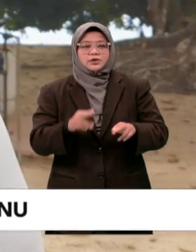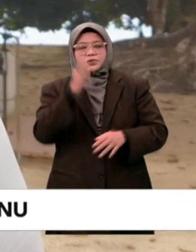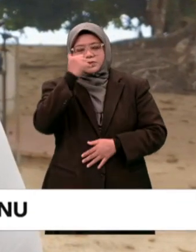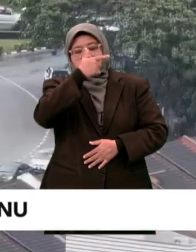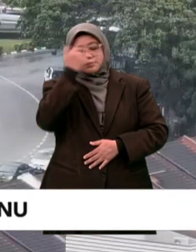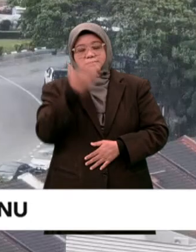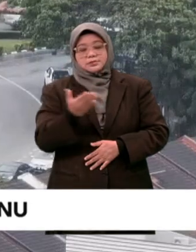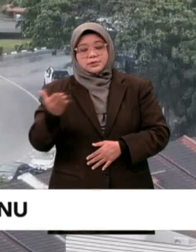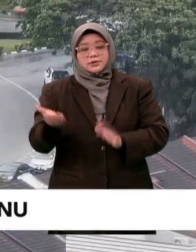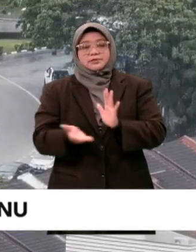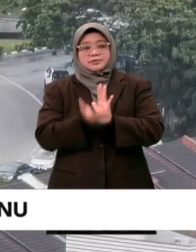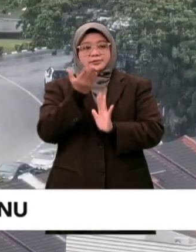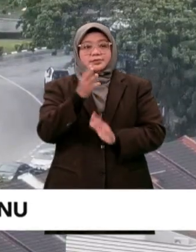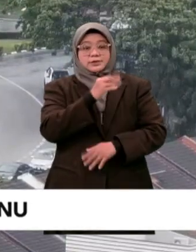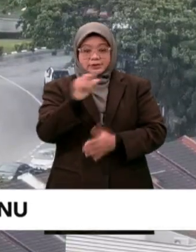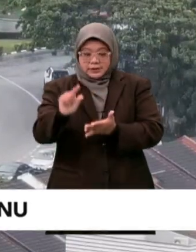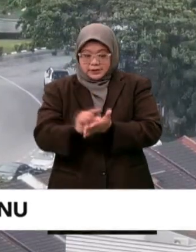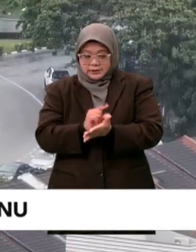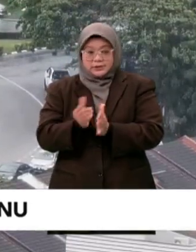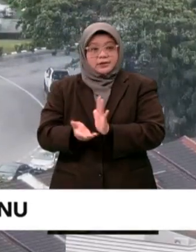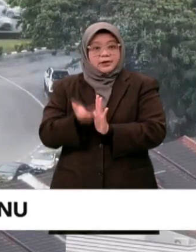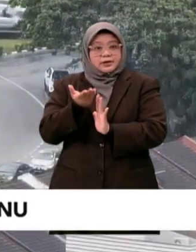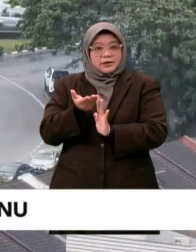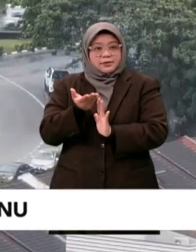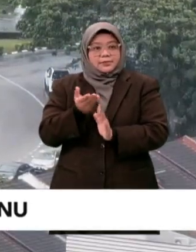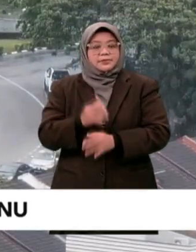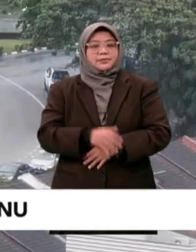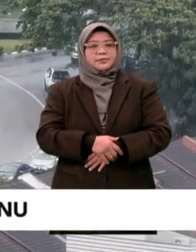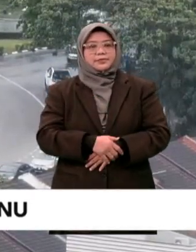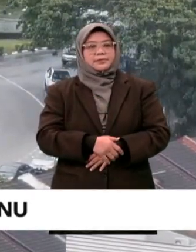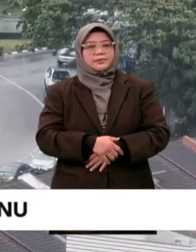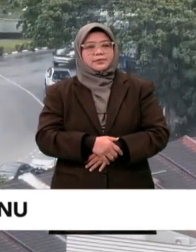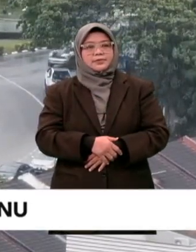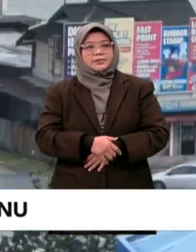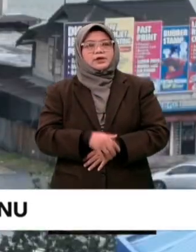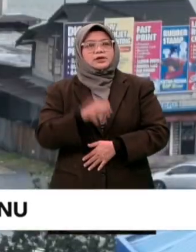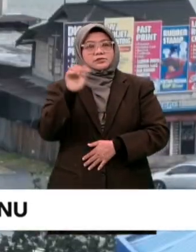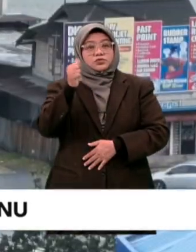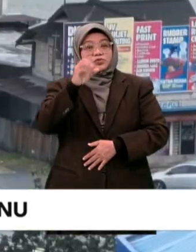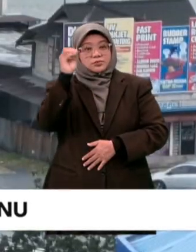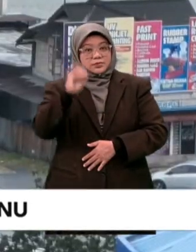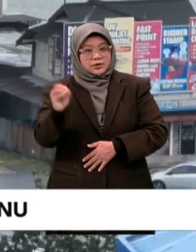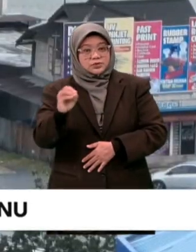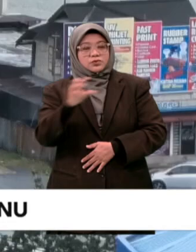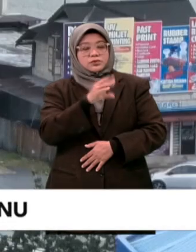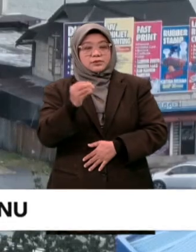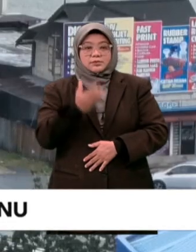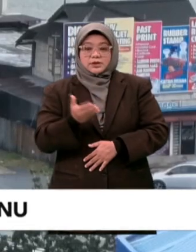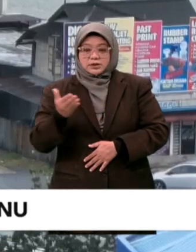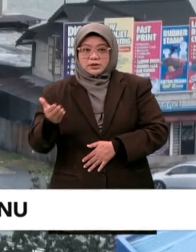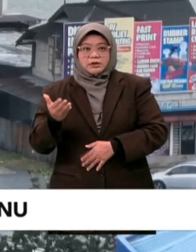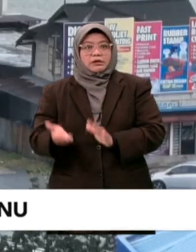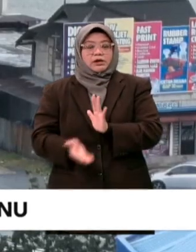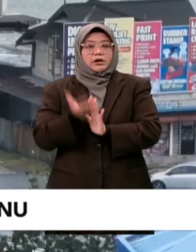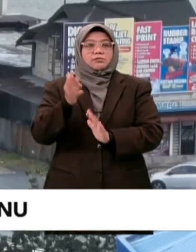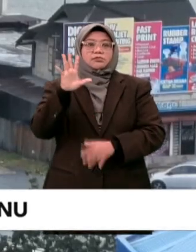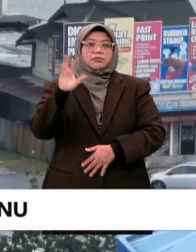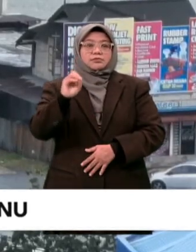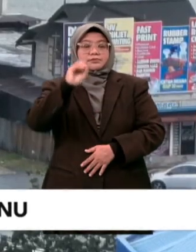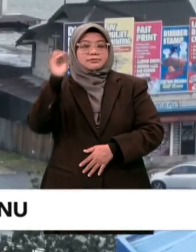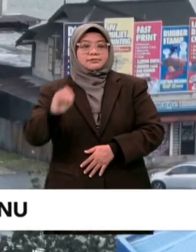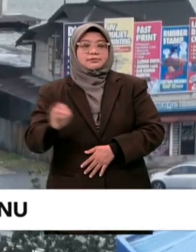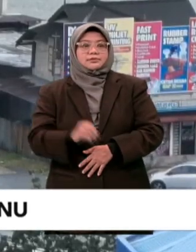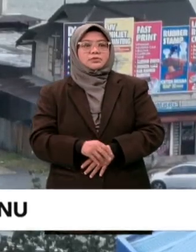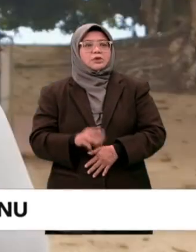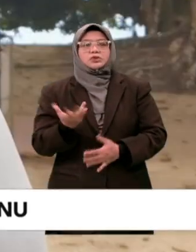Sebab barang semua udah naik Kalau gaji naik sikit naik satu naik 10 ratus aja tapi barang dah naik lebih 50 ratus